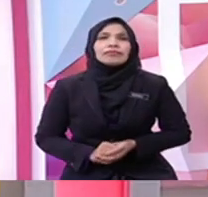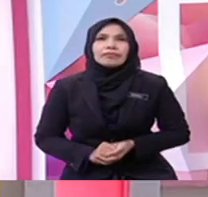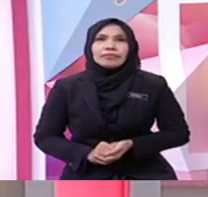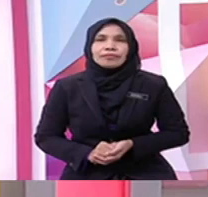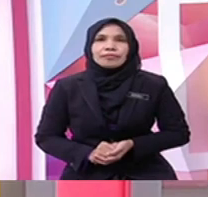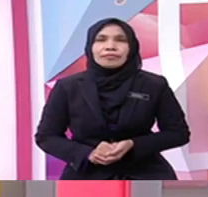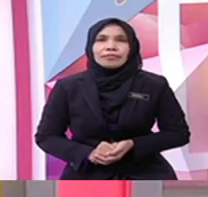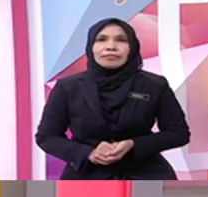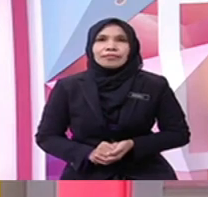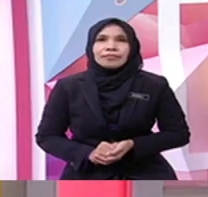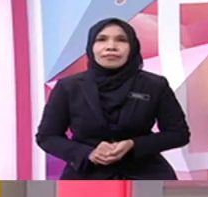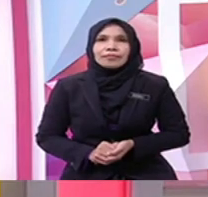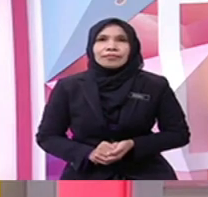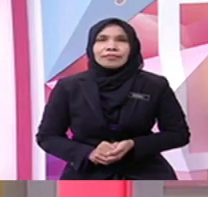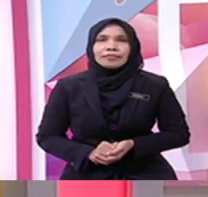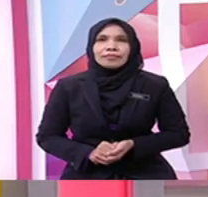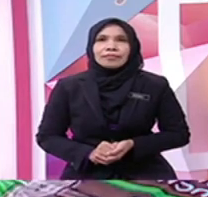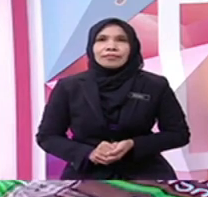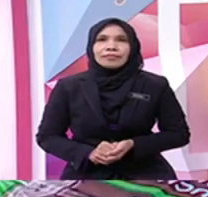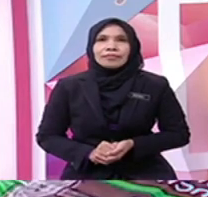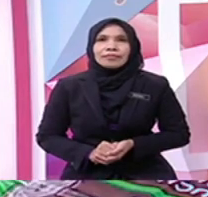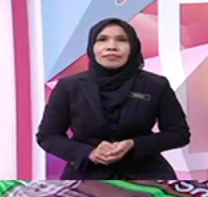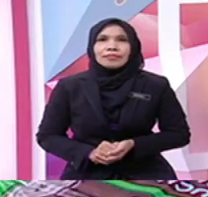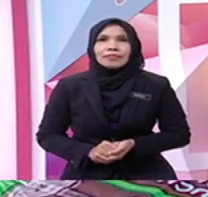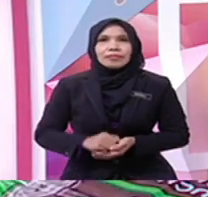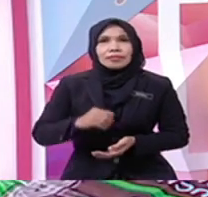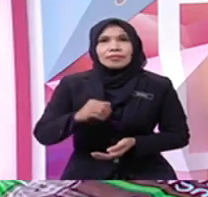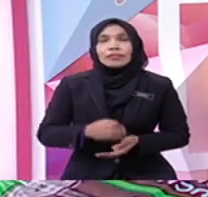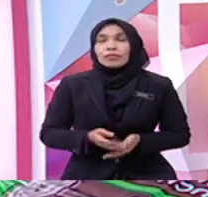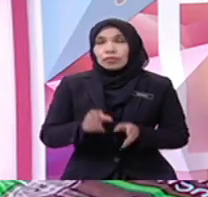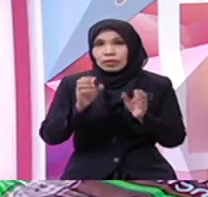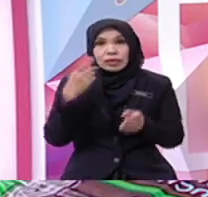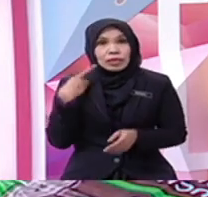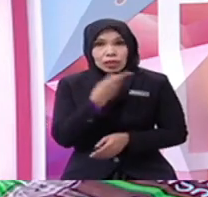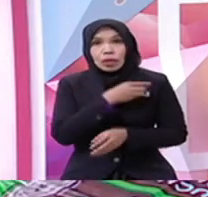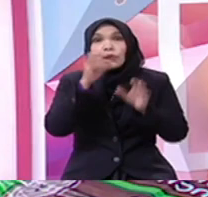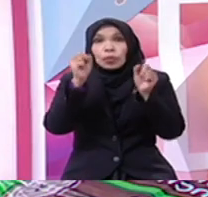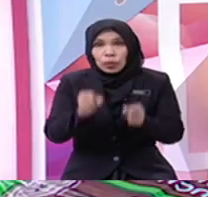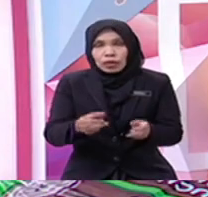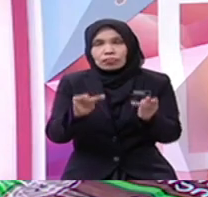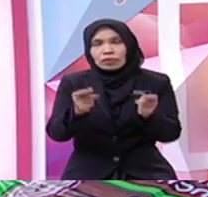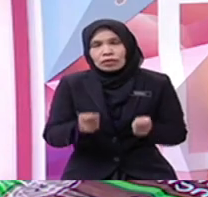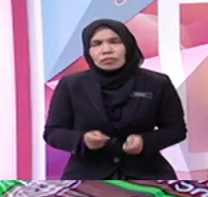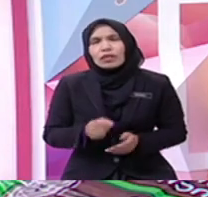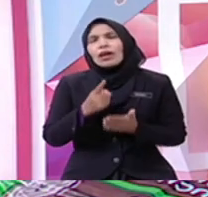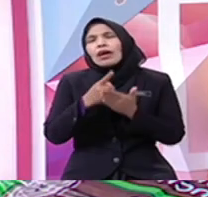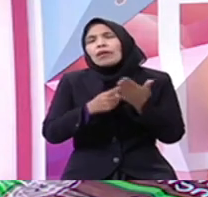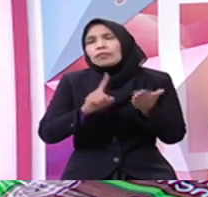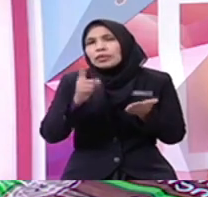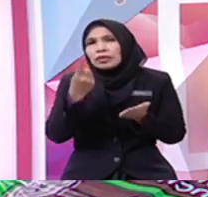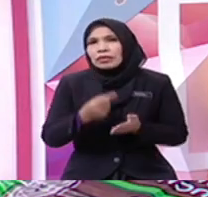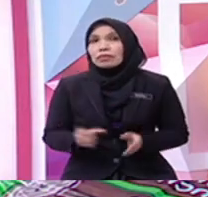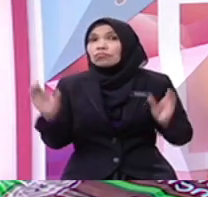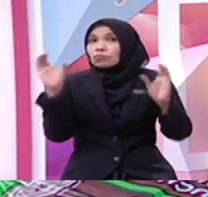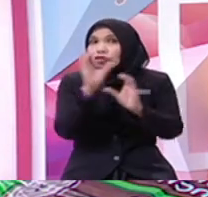matang dan juga fresnel oke maksudnya kita boleh Terimalah hapus saja sabaran ataupun ujian